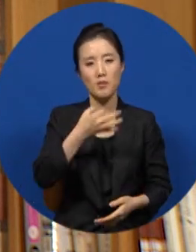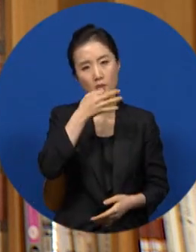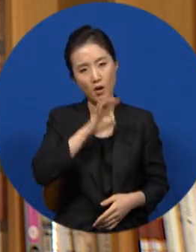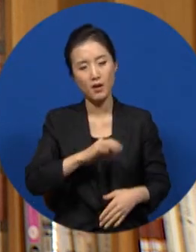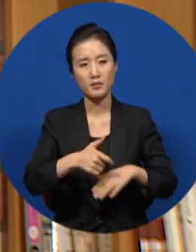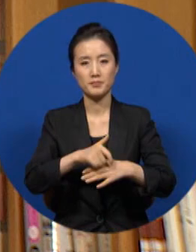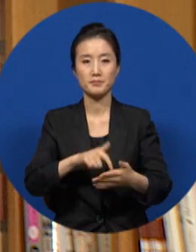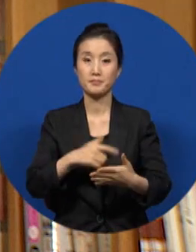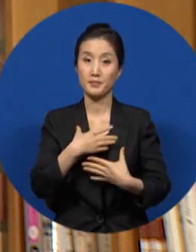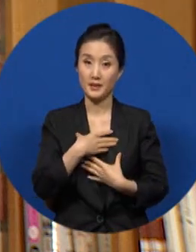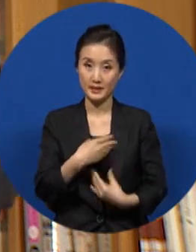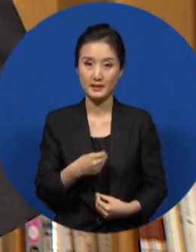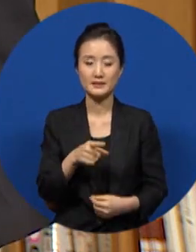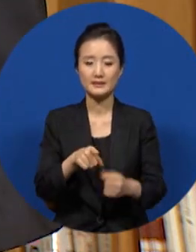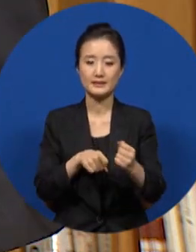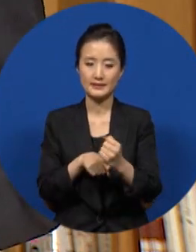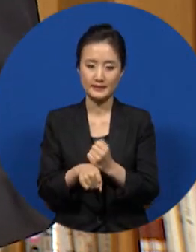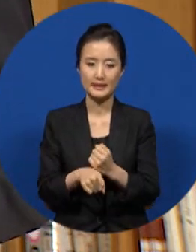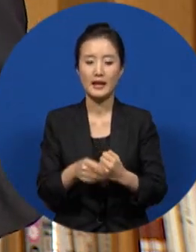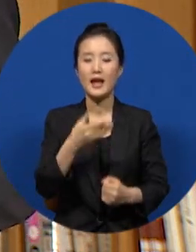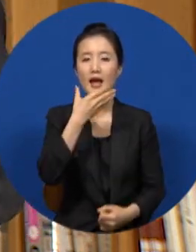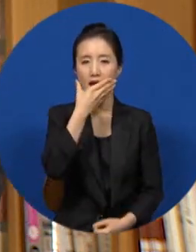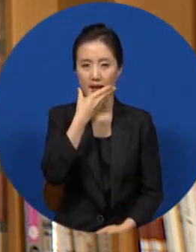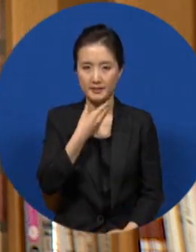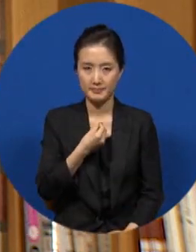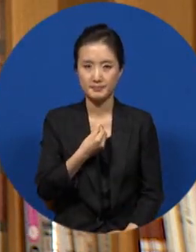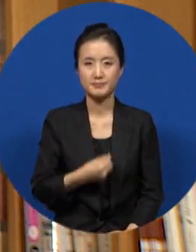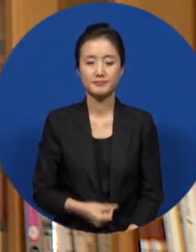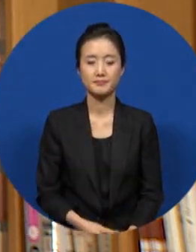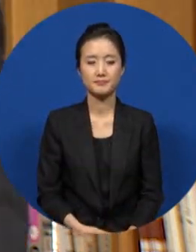편안한 상태가 곧 이제 행복의 핵심 요소다.